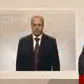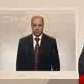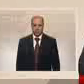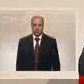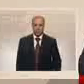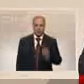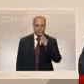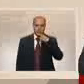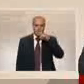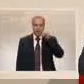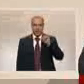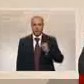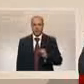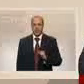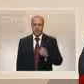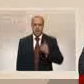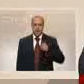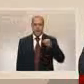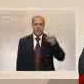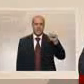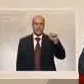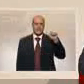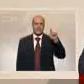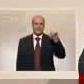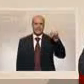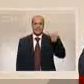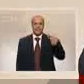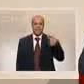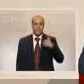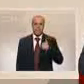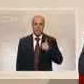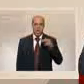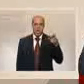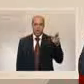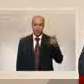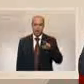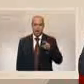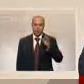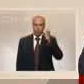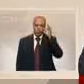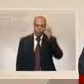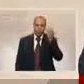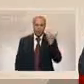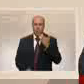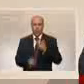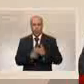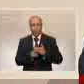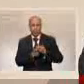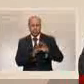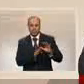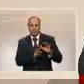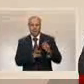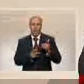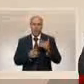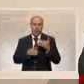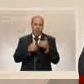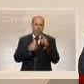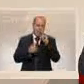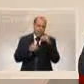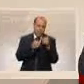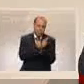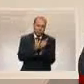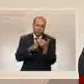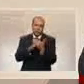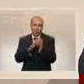بسم الله انا سليم الرياحي رجعت لتونس بعد ما تحرمت منها سنين بحكم وعرضت والدي النظام